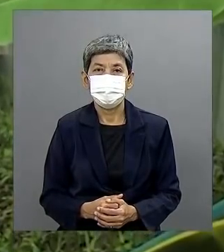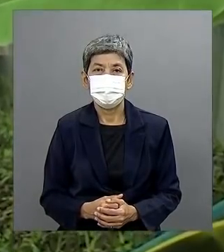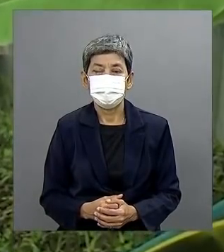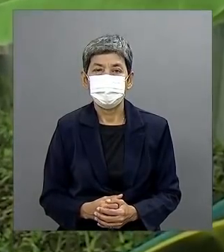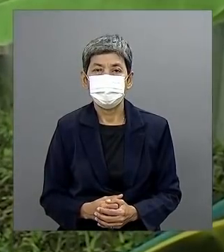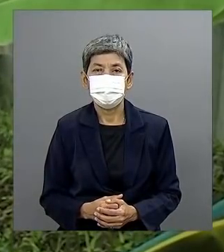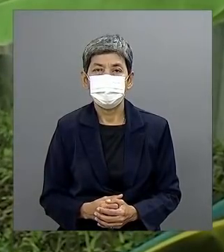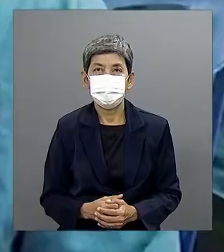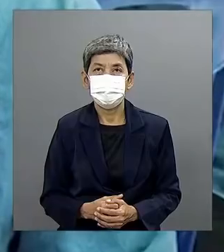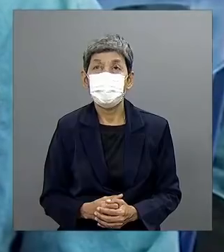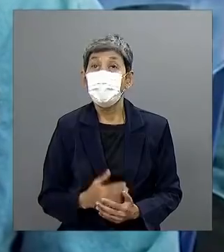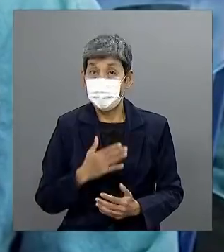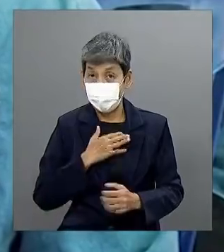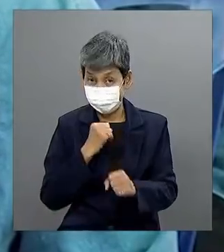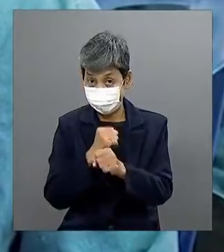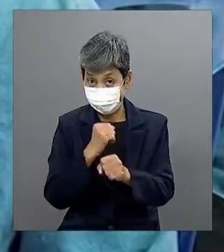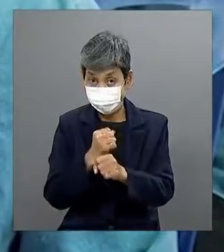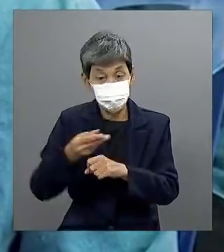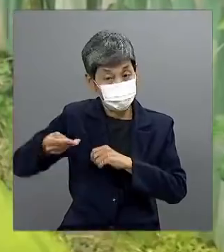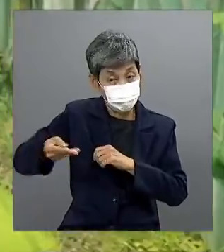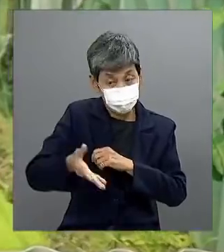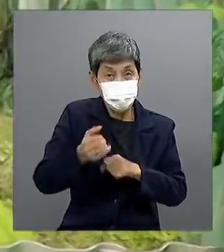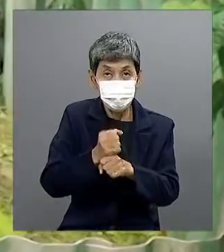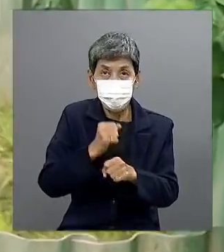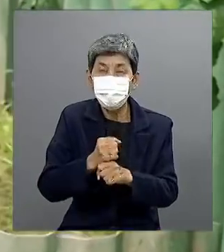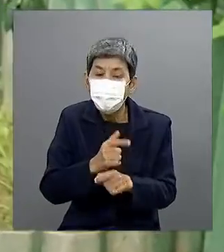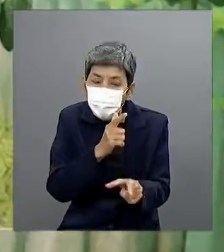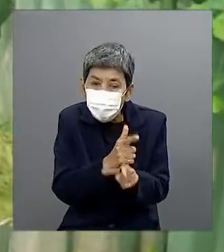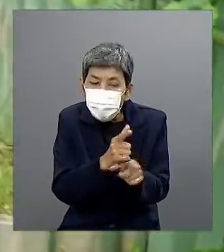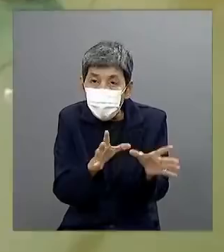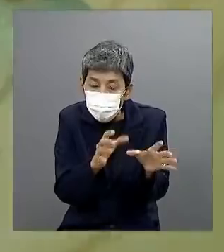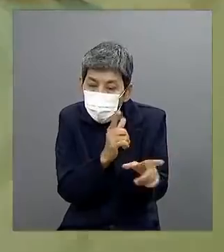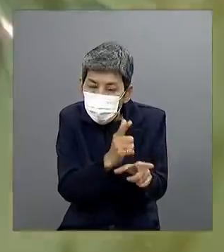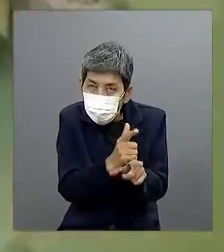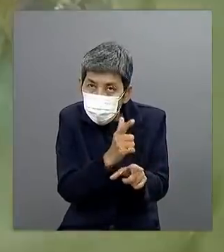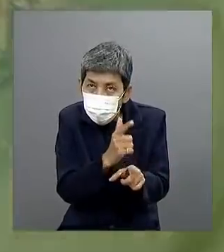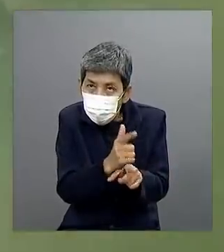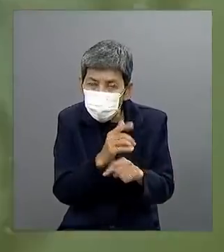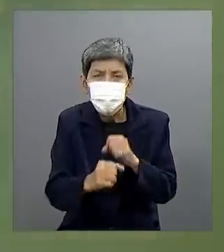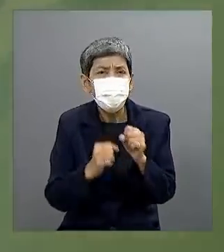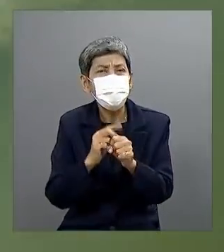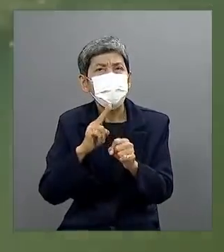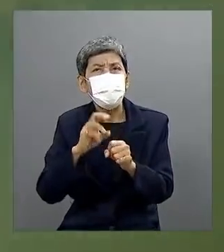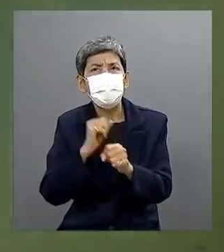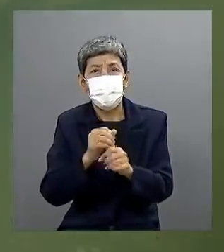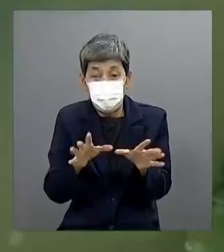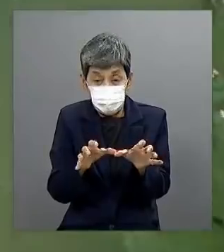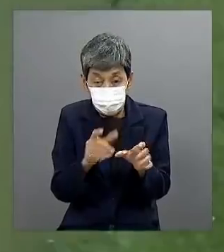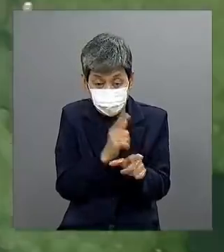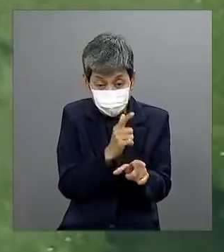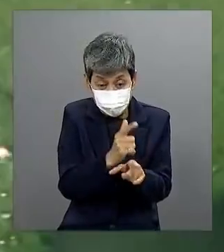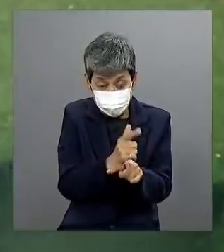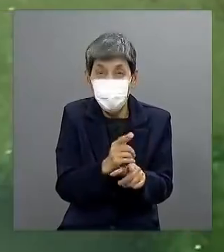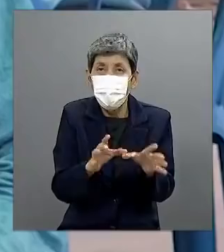ก่อนที่เราจะมาทำตัวนี้เราลองเลี้ยงปูมาแล้วทดลองเลี้ยงแต่พ.ศ.60ปูนาของเราเลี้ยงแล้วทีนี้มันมีการตาย